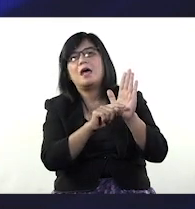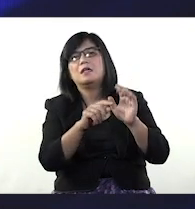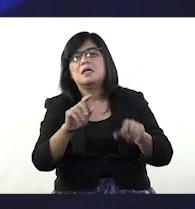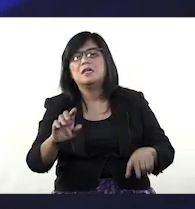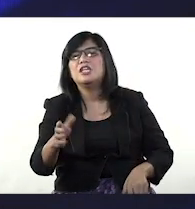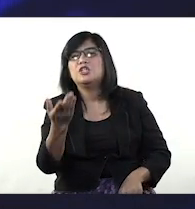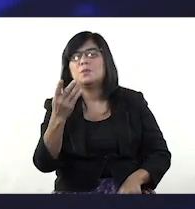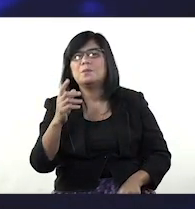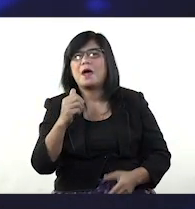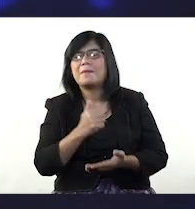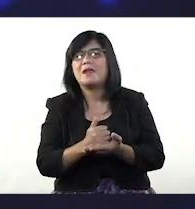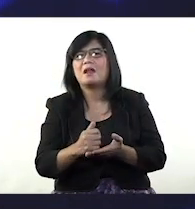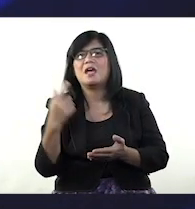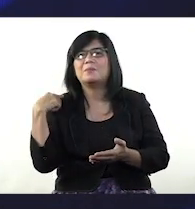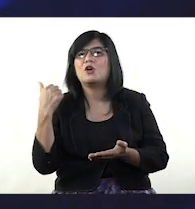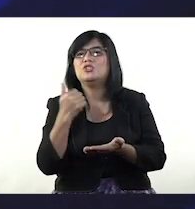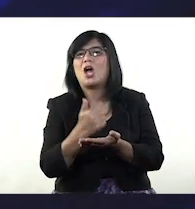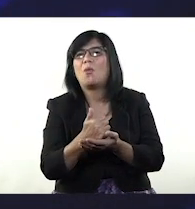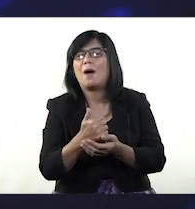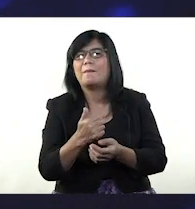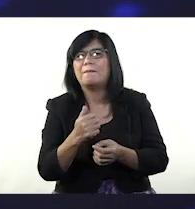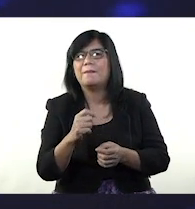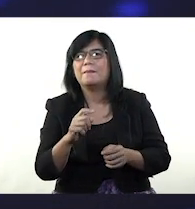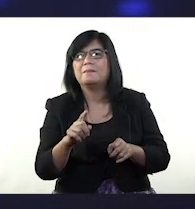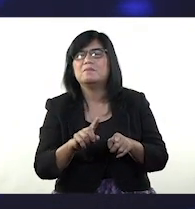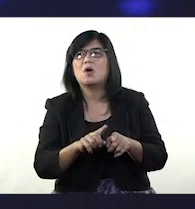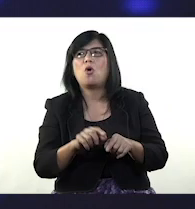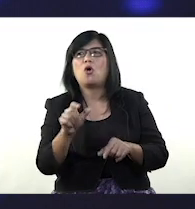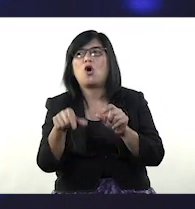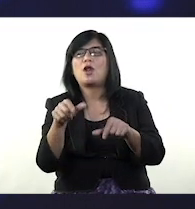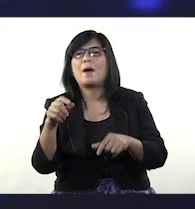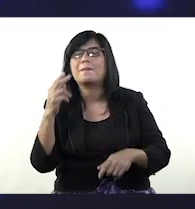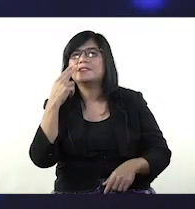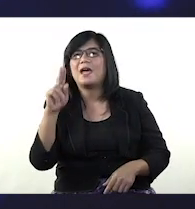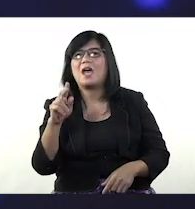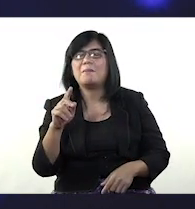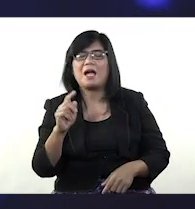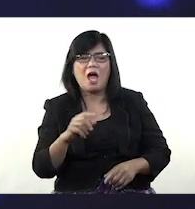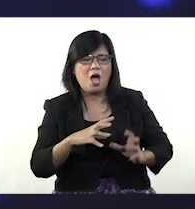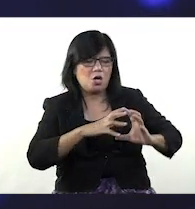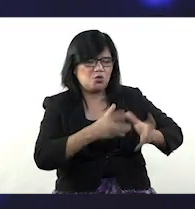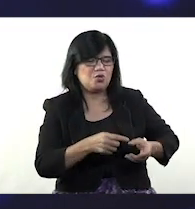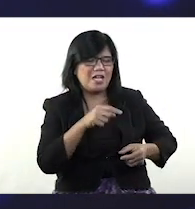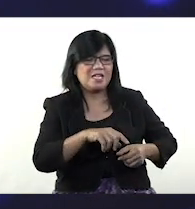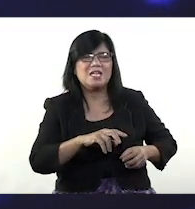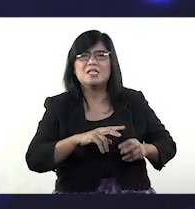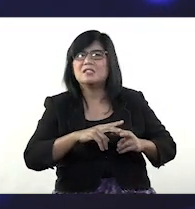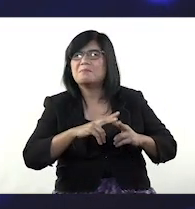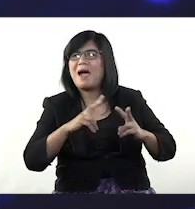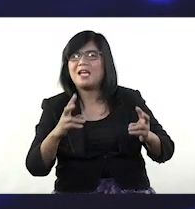sebagai orang-orang percaya Hai maka dunia ini akan semakin rusak dengan segala kebusukannya